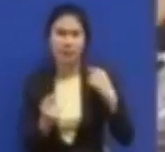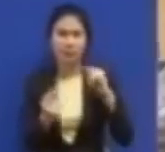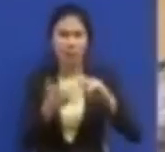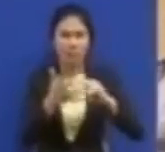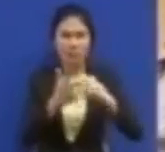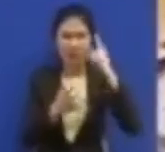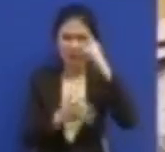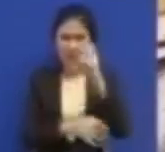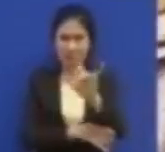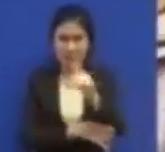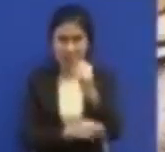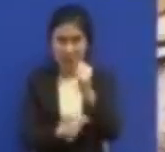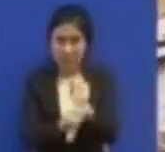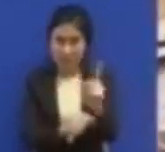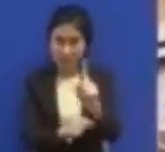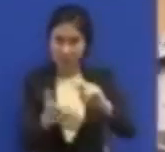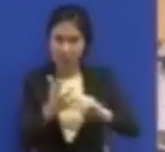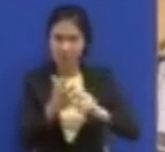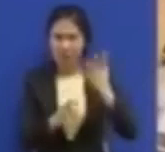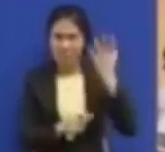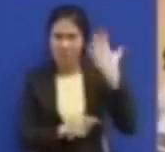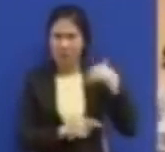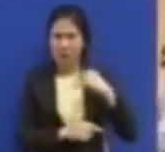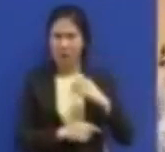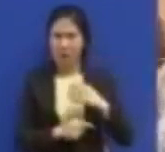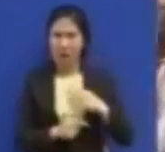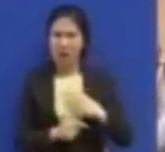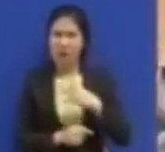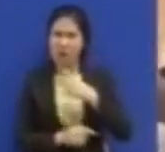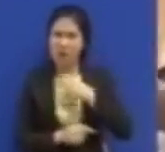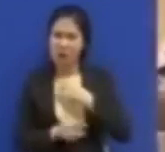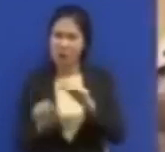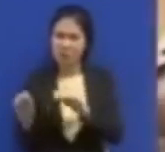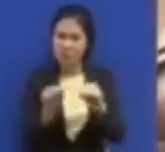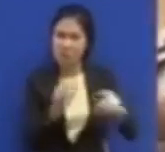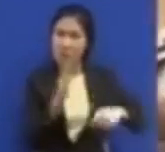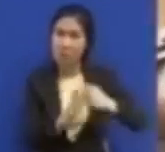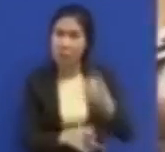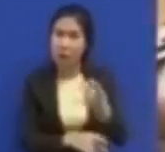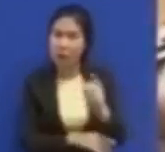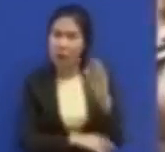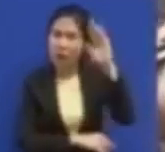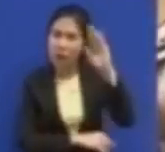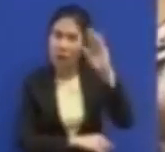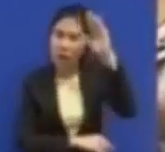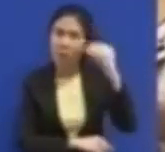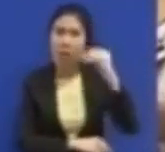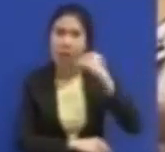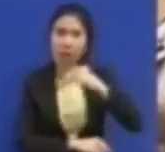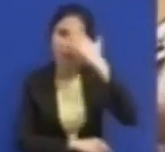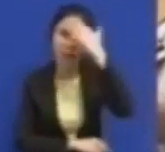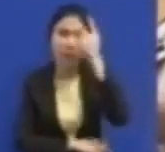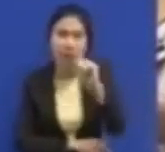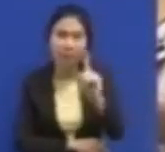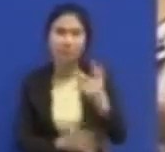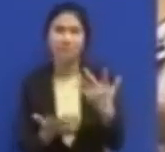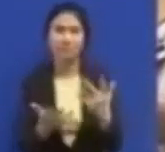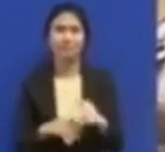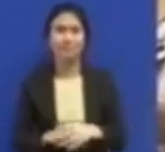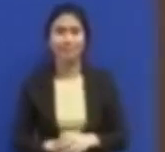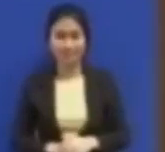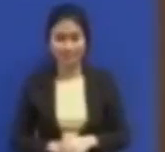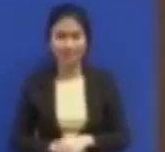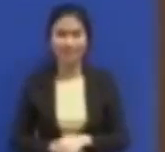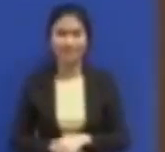ครับต้องยกมือเลื่อนระเบียบวาระท่านประธานครับ ท่านผู้อภิปรายกำลังทำผิดกฎข้อบังคับข้อ61ครับ ท่วงอีกแล้วเอ้าท่วงอะ